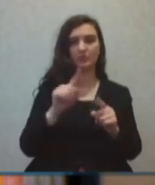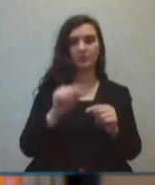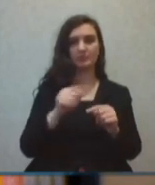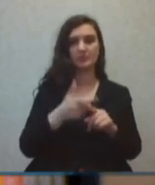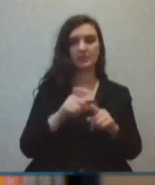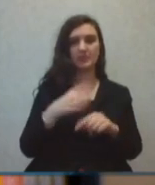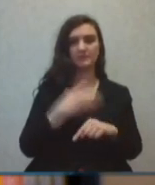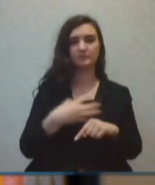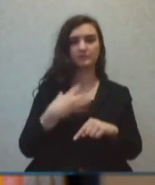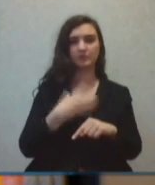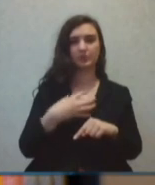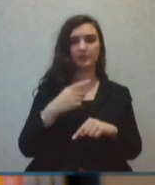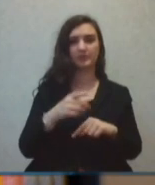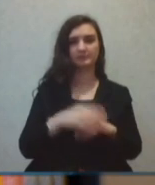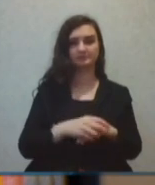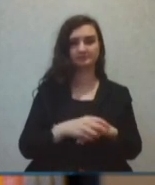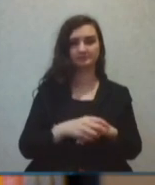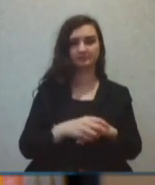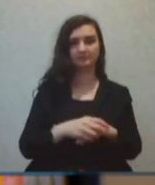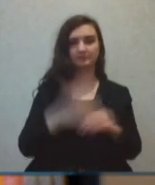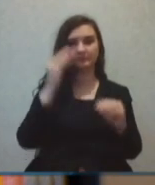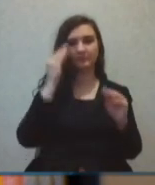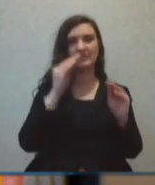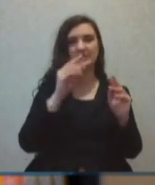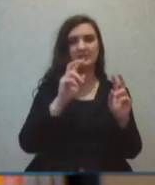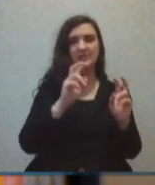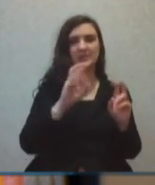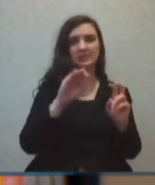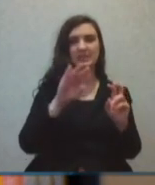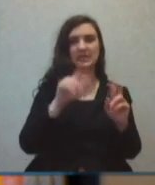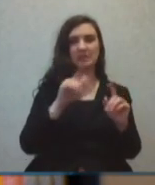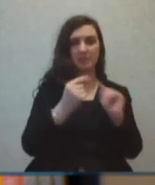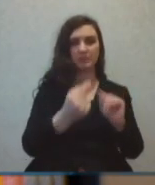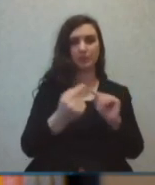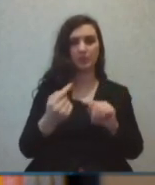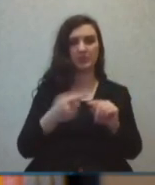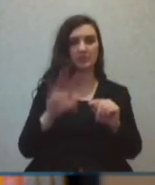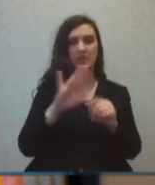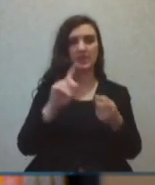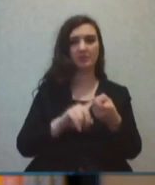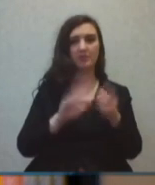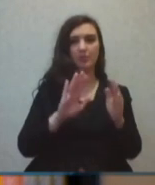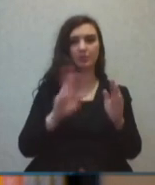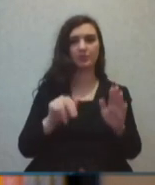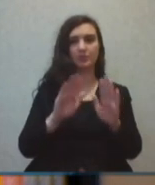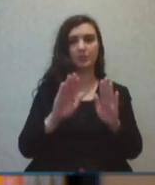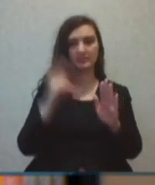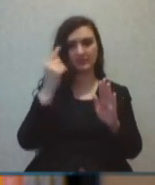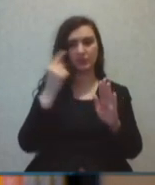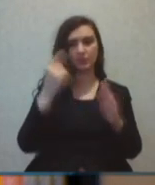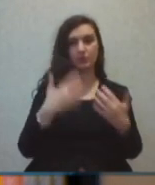ძალიან მნიშვნელოვანია სტიგმებთან ბრძოლა და ეს სტიგმა არ ეხება მხოლოდ და მხოლოდ